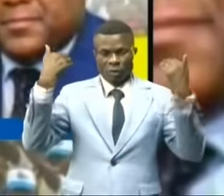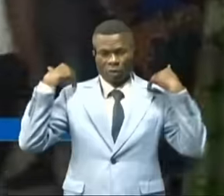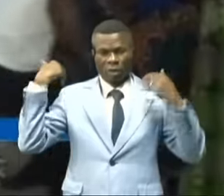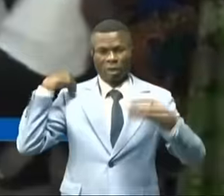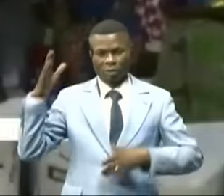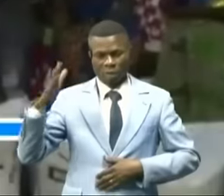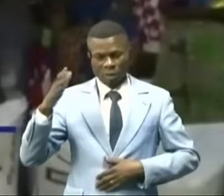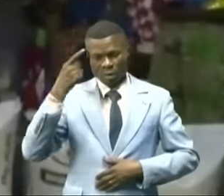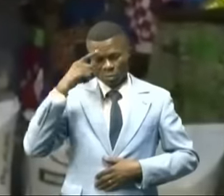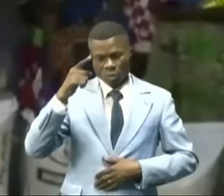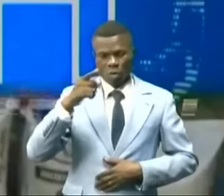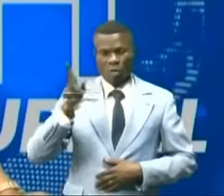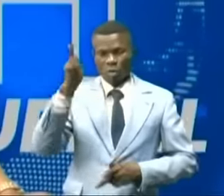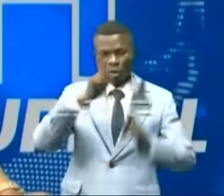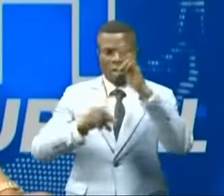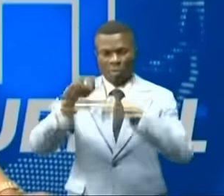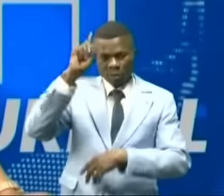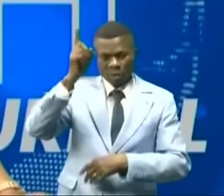peuple d'abord.